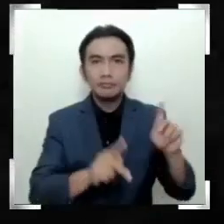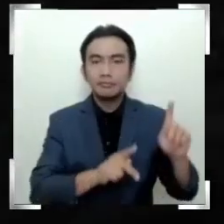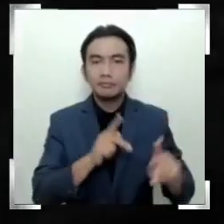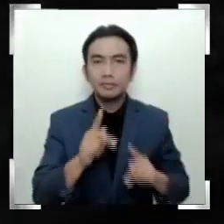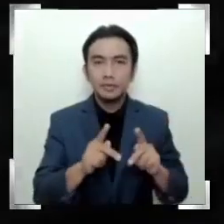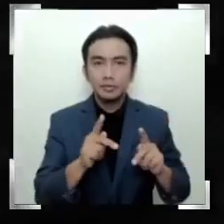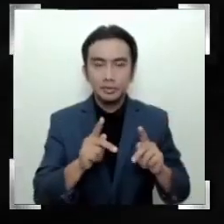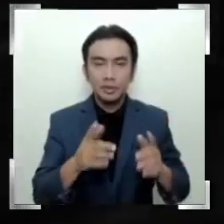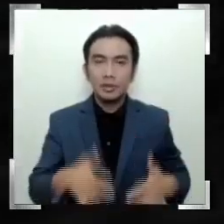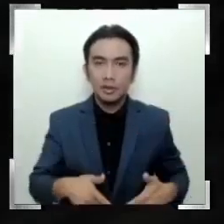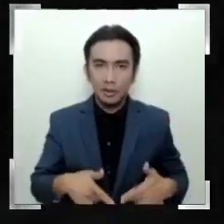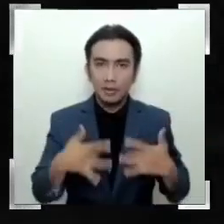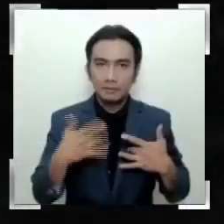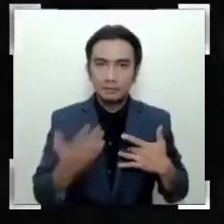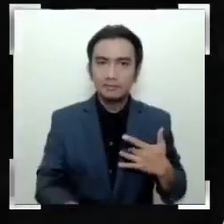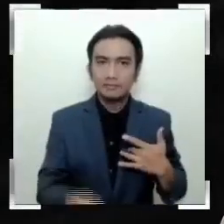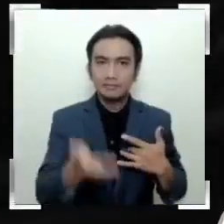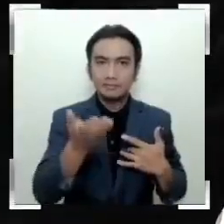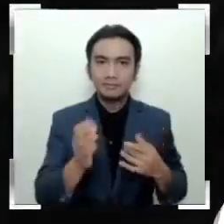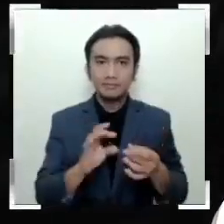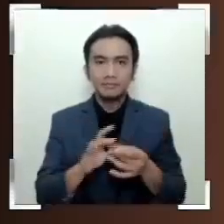buhay. Saksi si Marisol Abdurrahman.